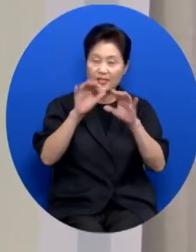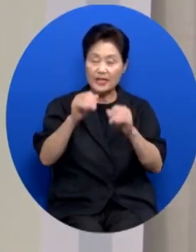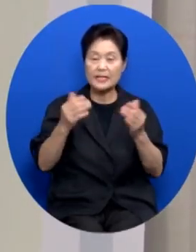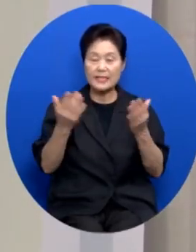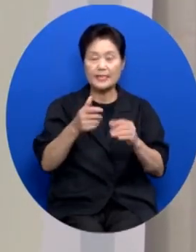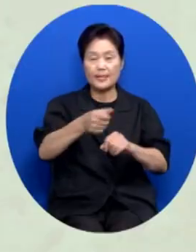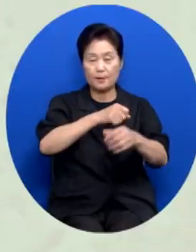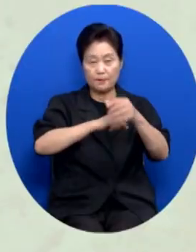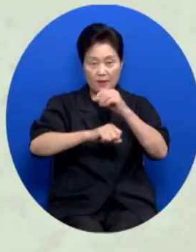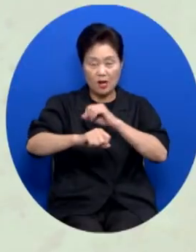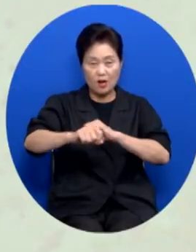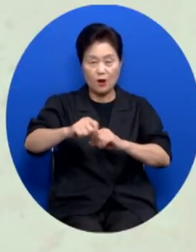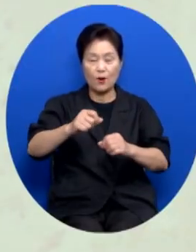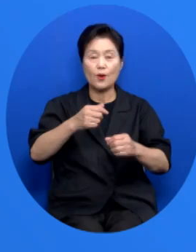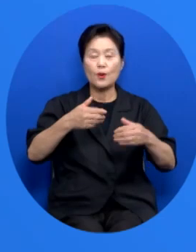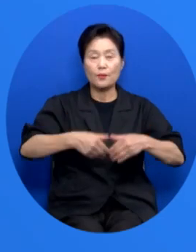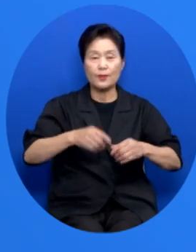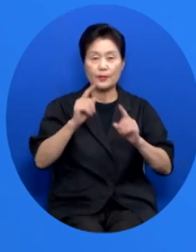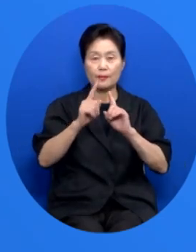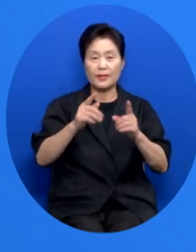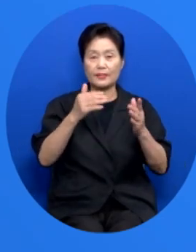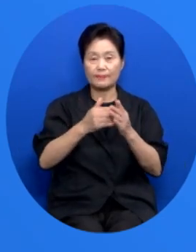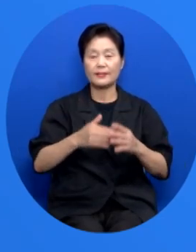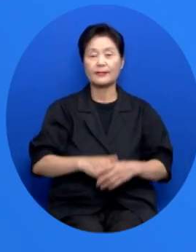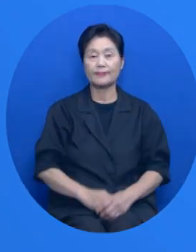바란다고 전했습니다.